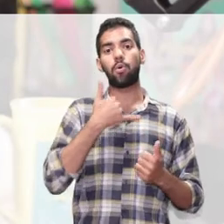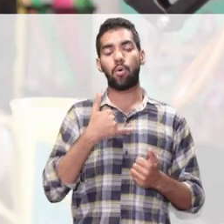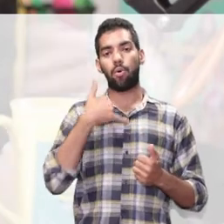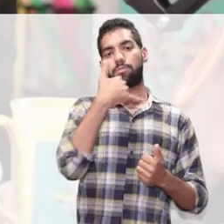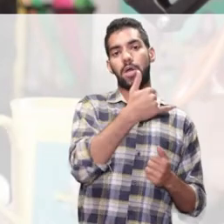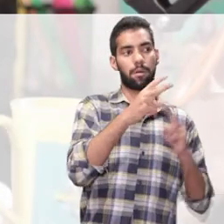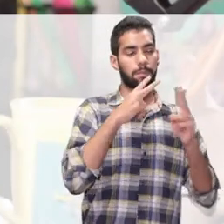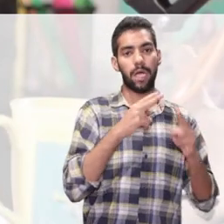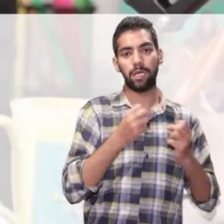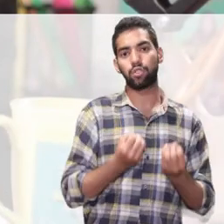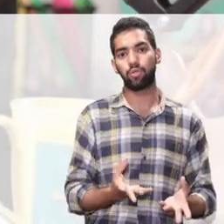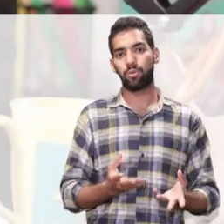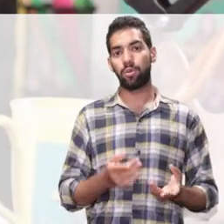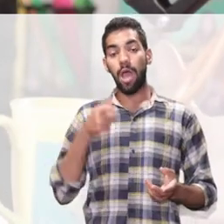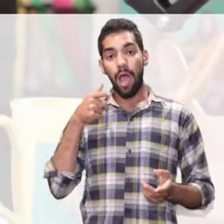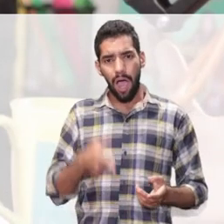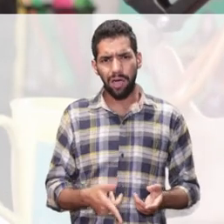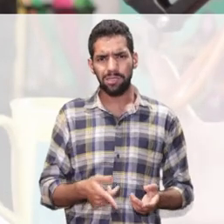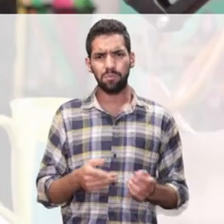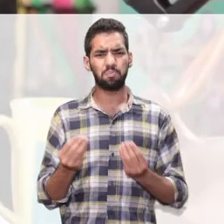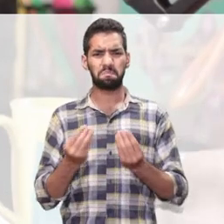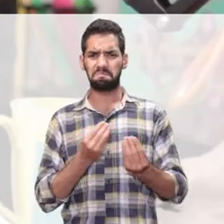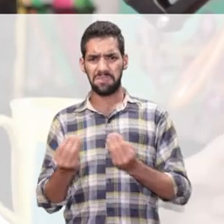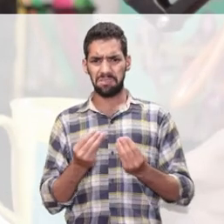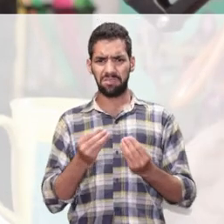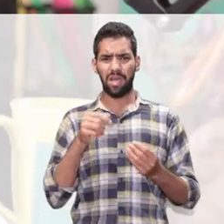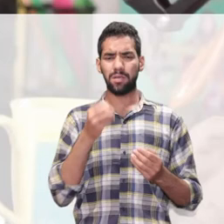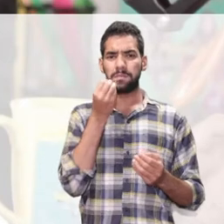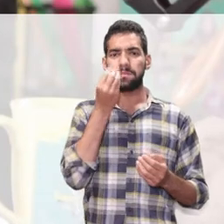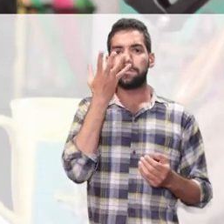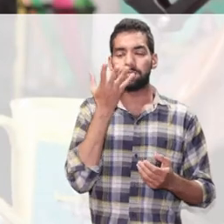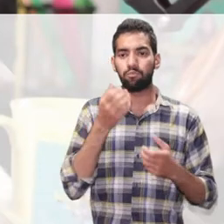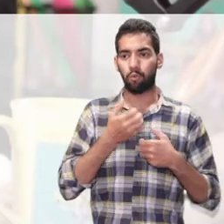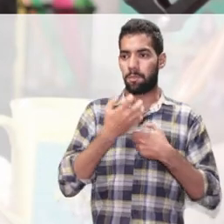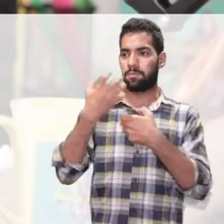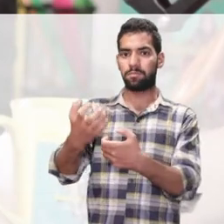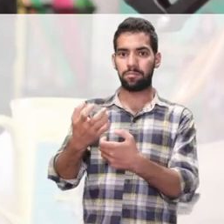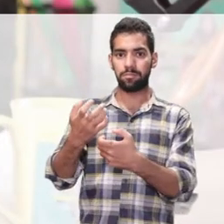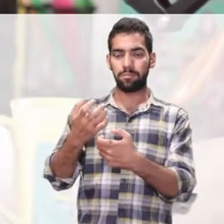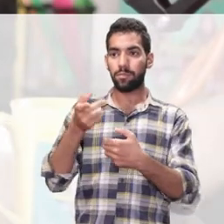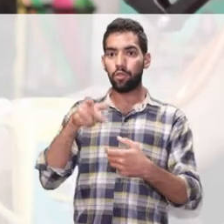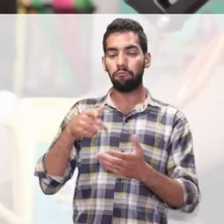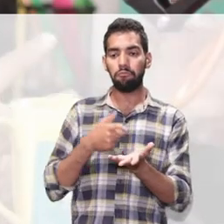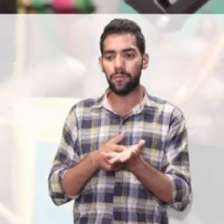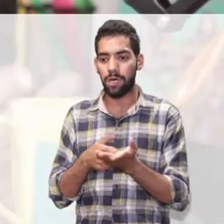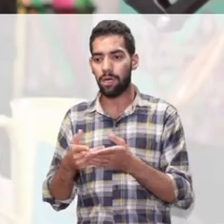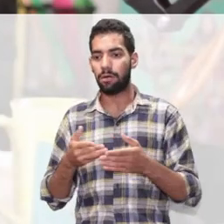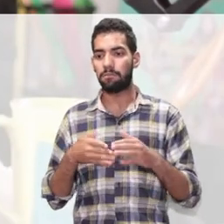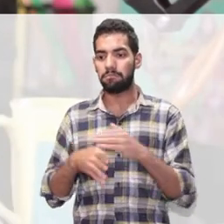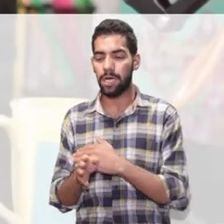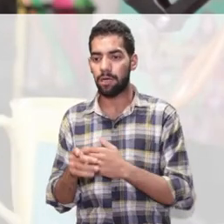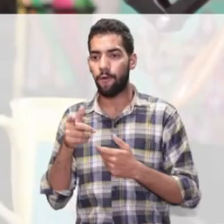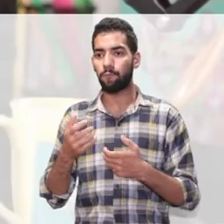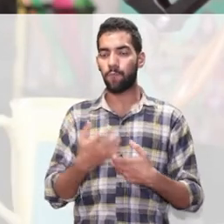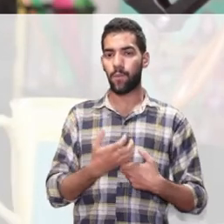ठाट प्रोसेस टेक्स्ट दिया के आज हम किसी को इग्नोर कर देते हैं तो वह कौन से प्रेस के एक बंदा खेतों में गया सरसों के अब वहां से